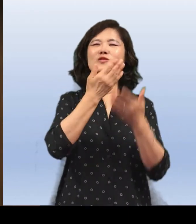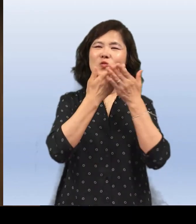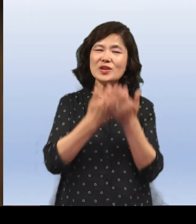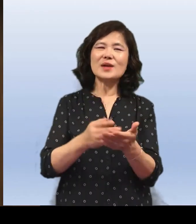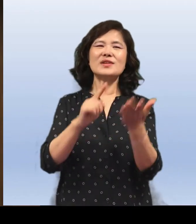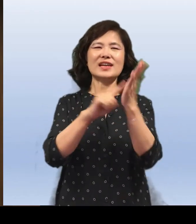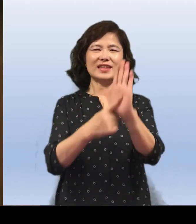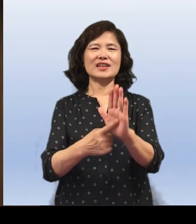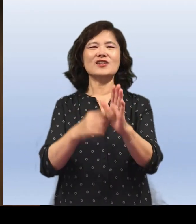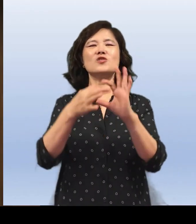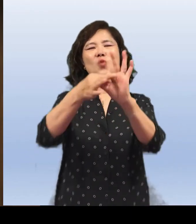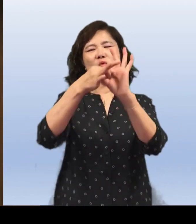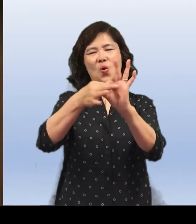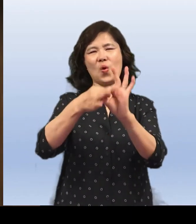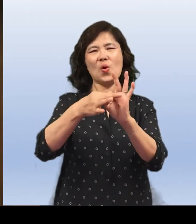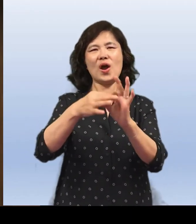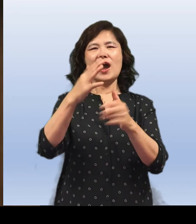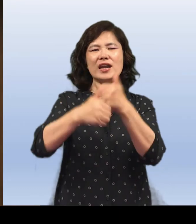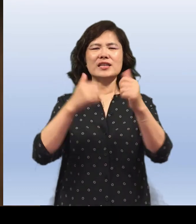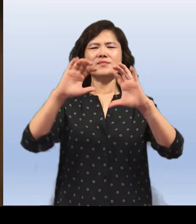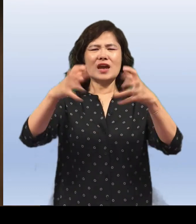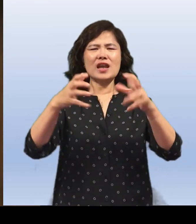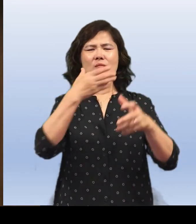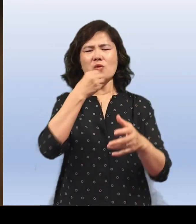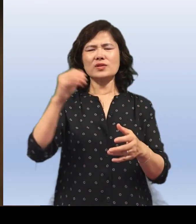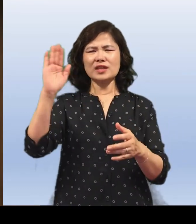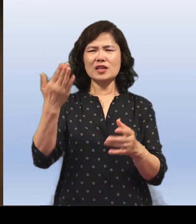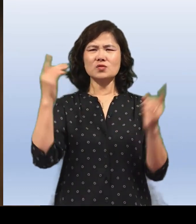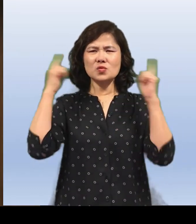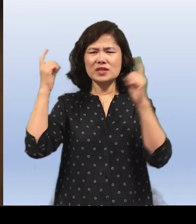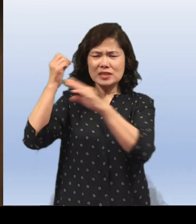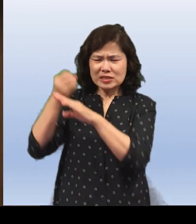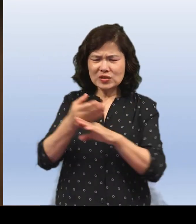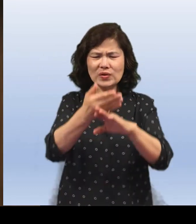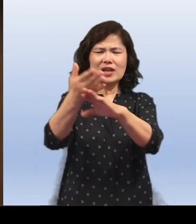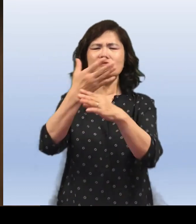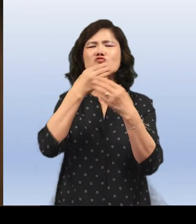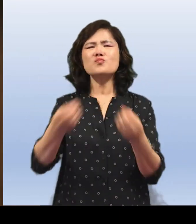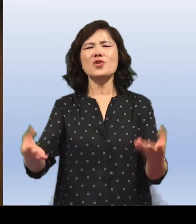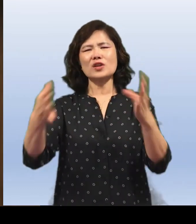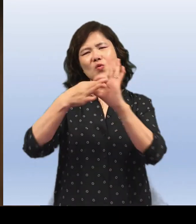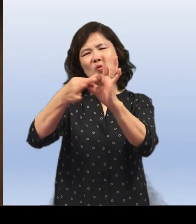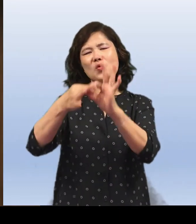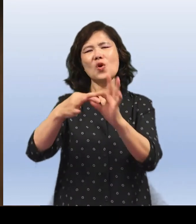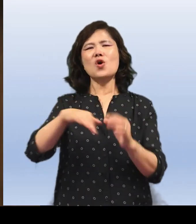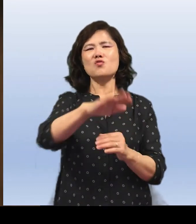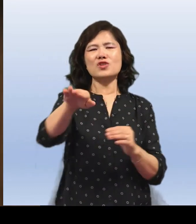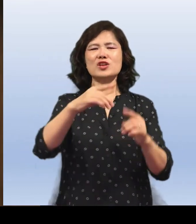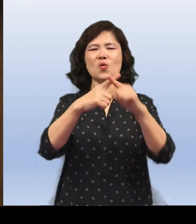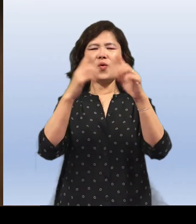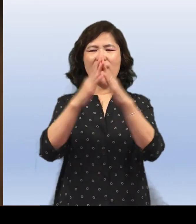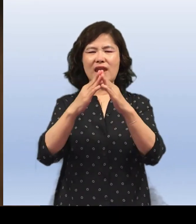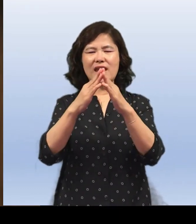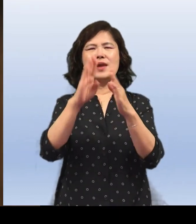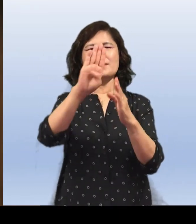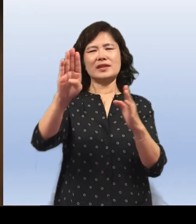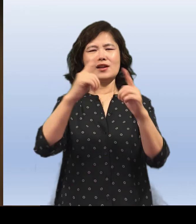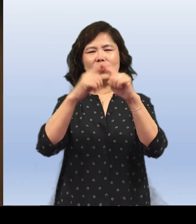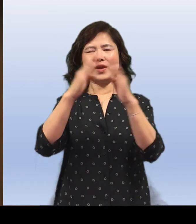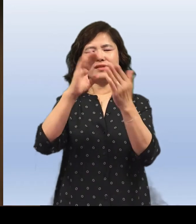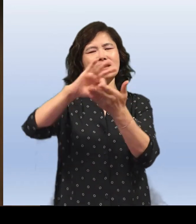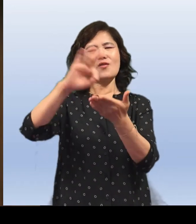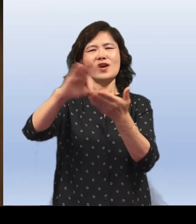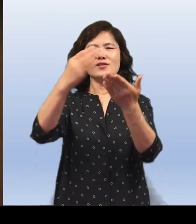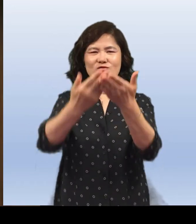나타내는 통로로, 그리고 하나님 나라의 복된 소식을 전하는 축복의 통로로 우리의 교회 공동체를